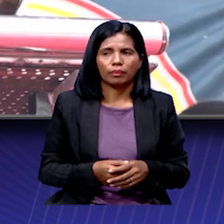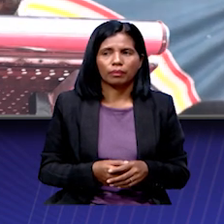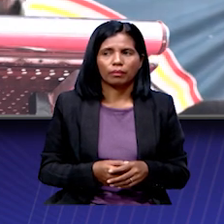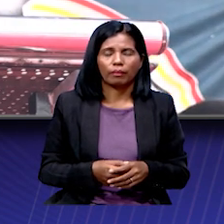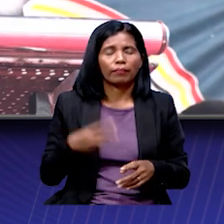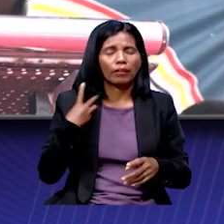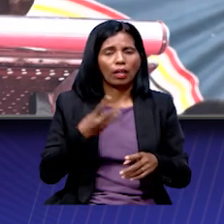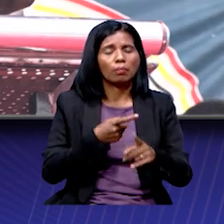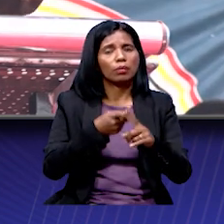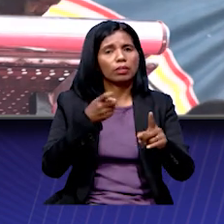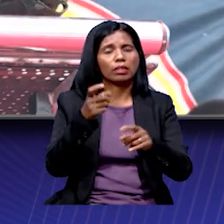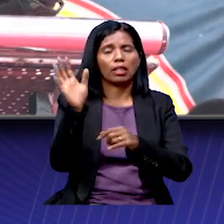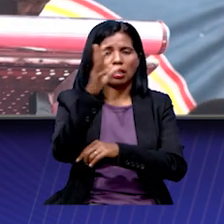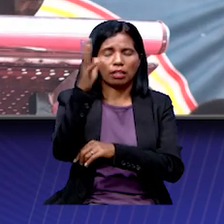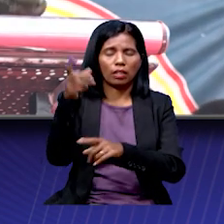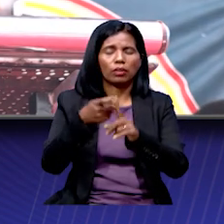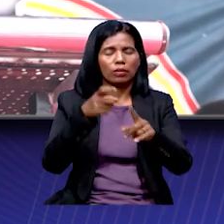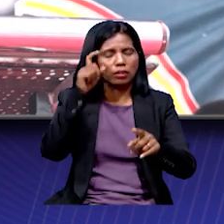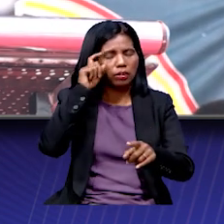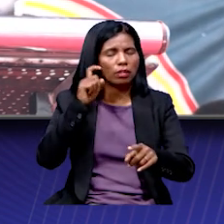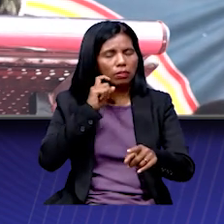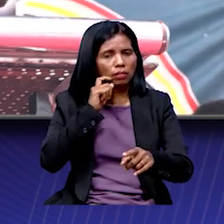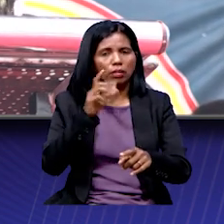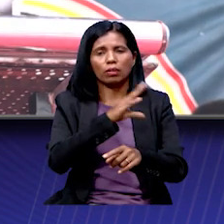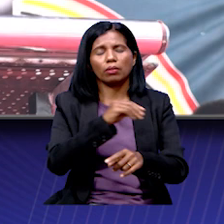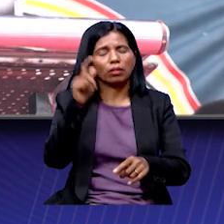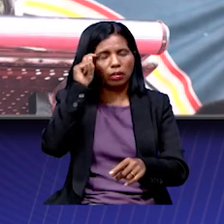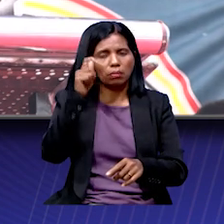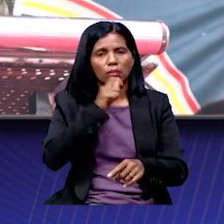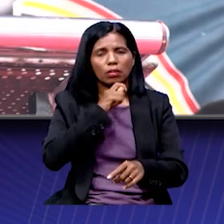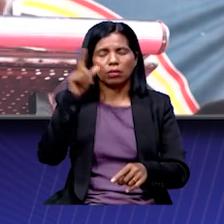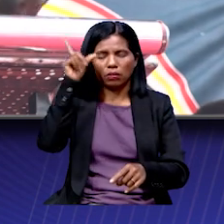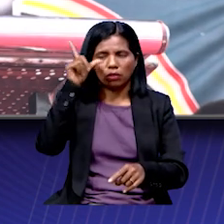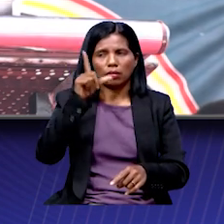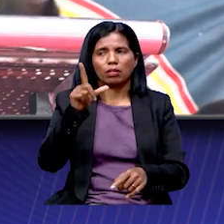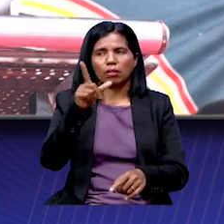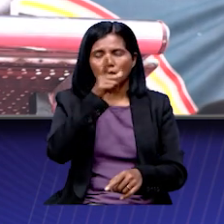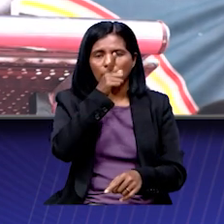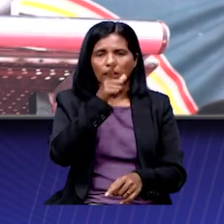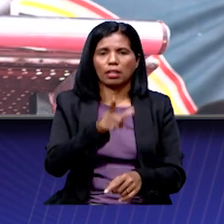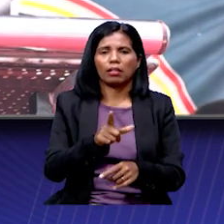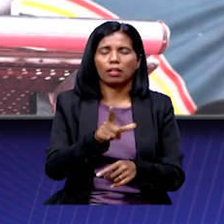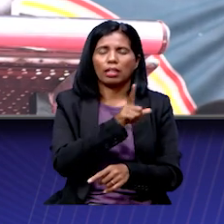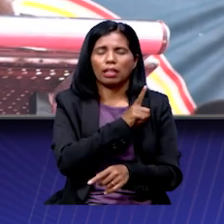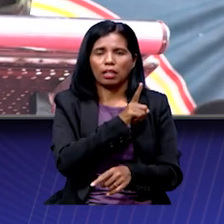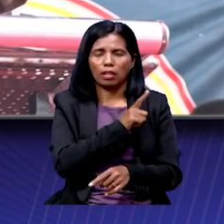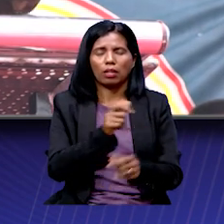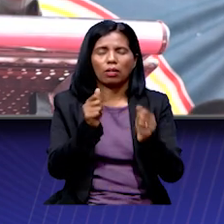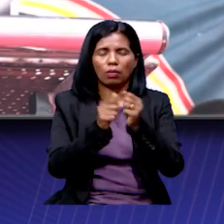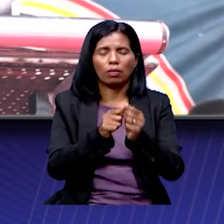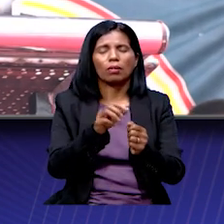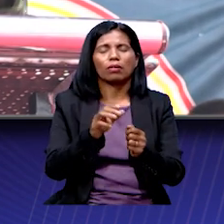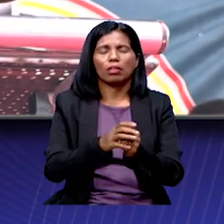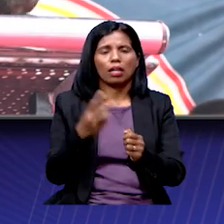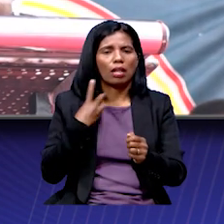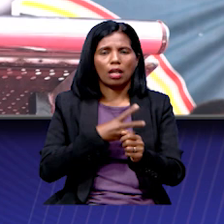Ami nebe mai sa ilara. Kusi mau sa nana to mau taur mata rua. Mau luolo. Lere. Hor. Omanan sira selu. Ami nunca